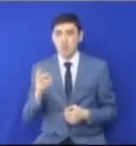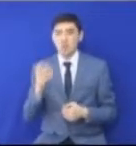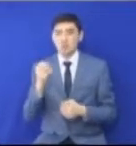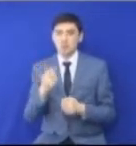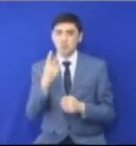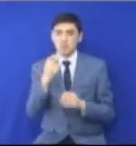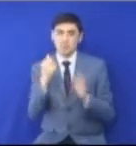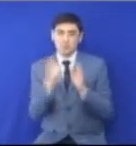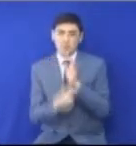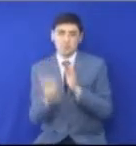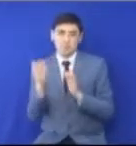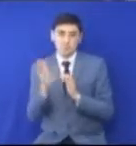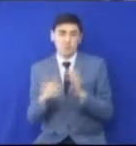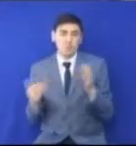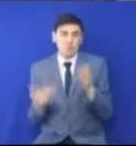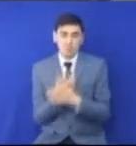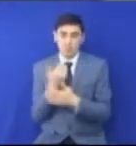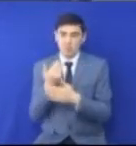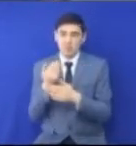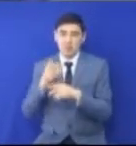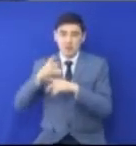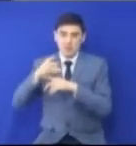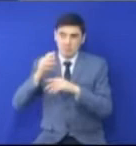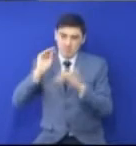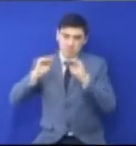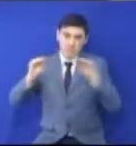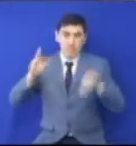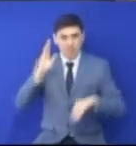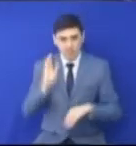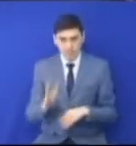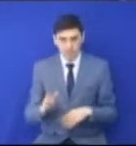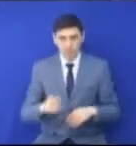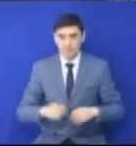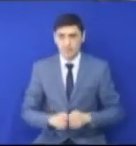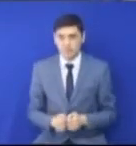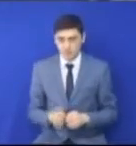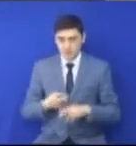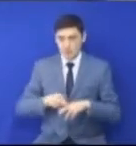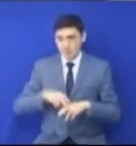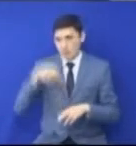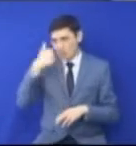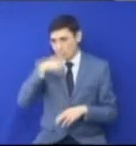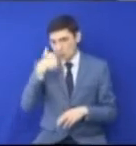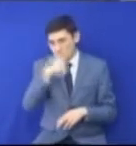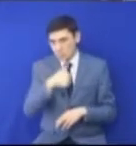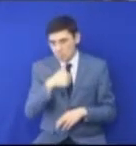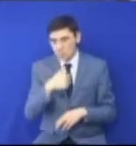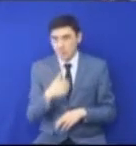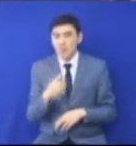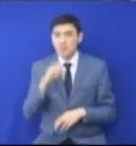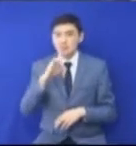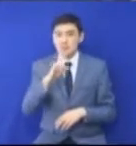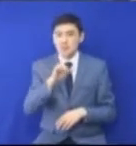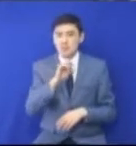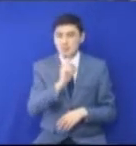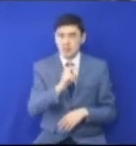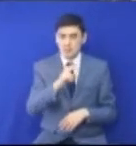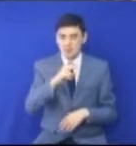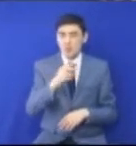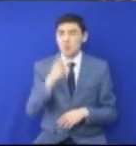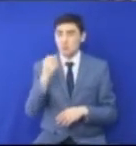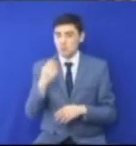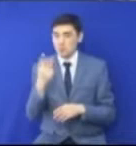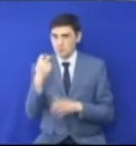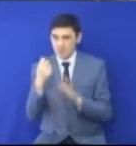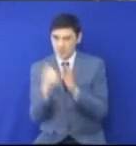құрылғы орнатылмақ. В этом году планируется акимом области выделение денег. Биыл облыс әкімі сергек жүйесіне қосылатын 360